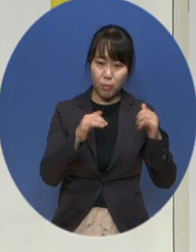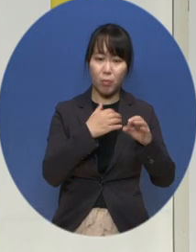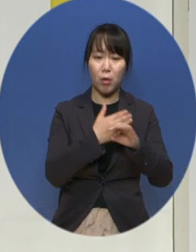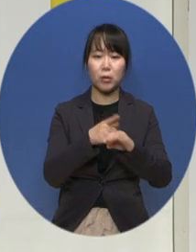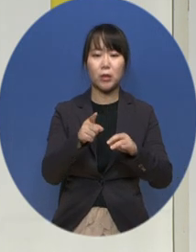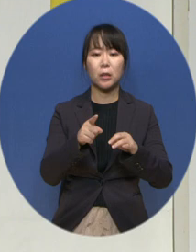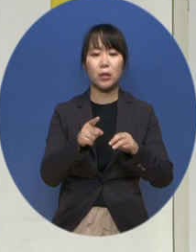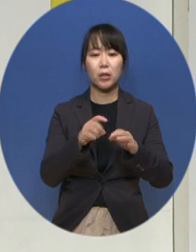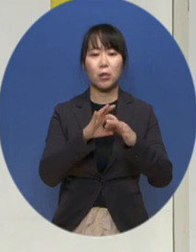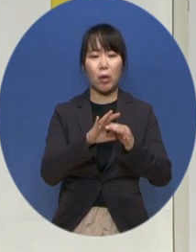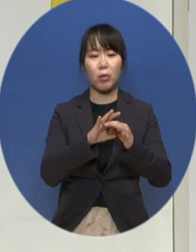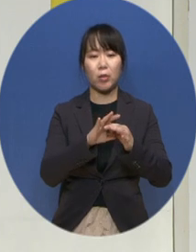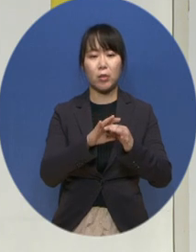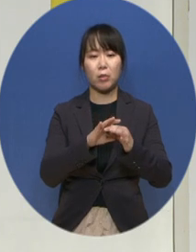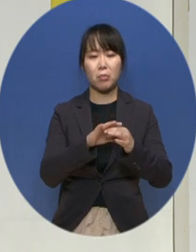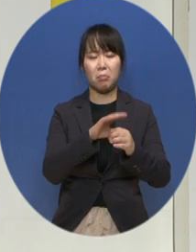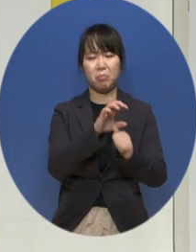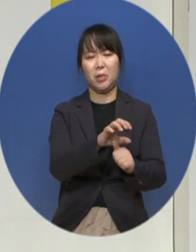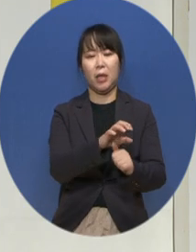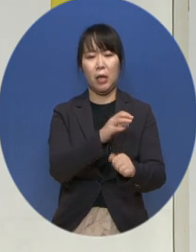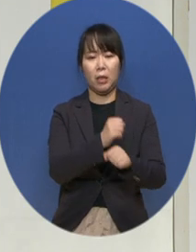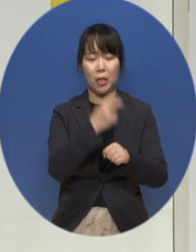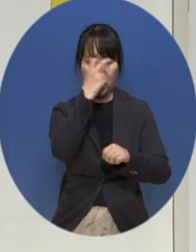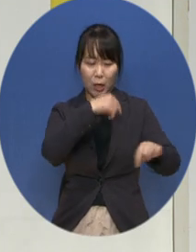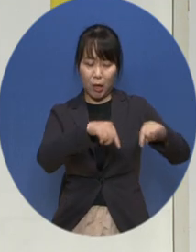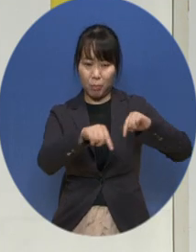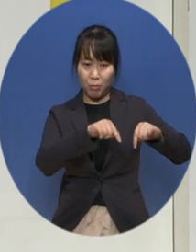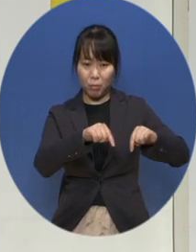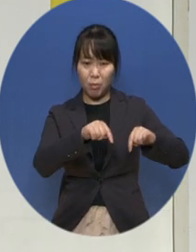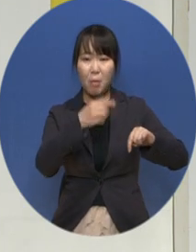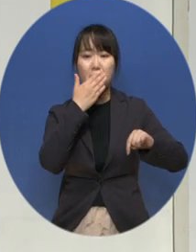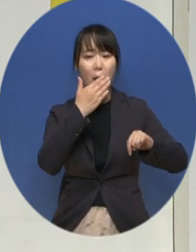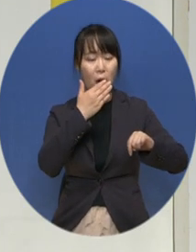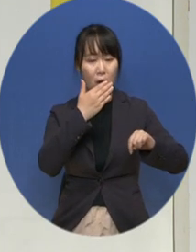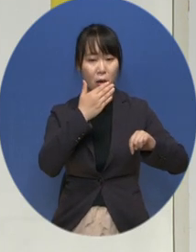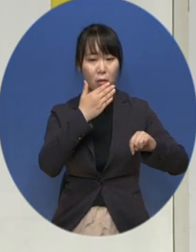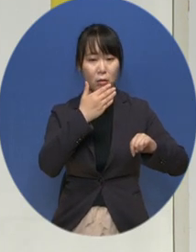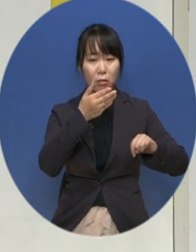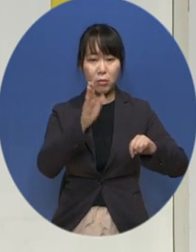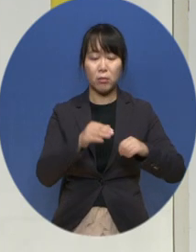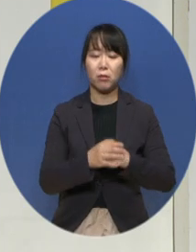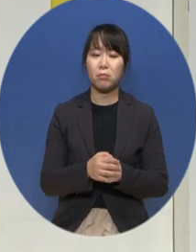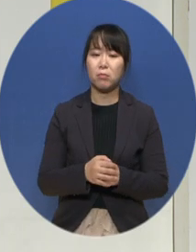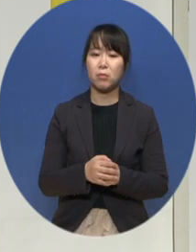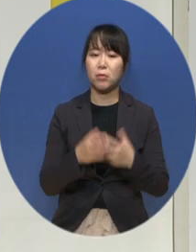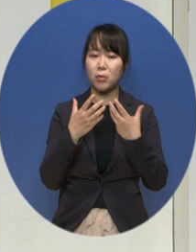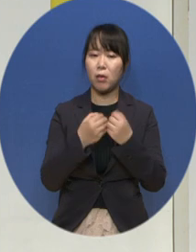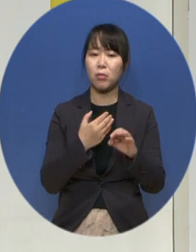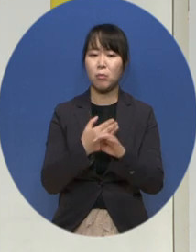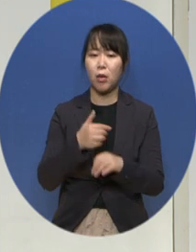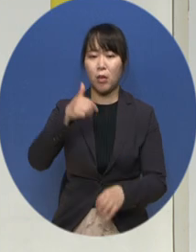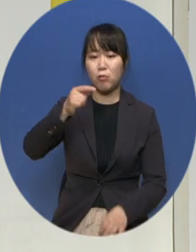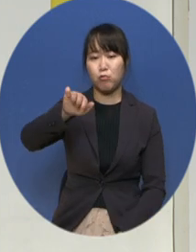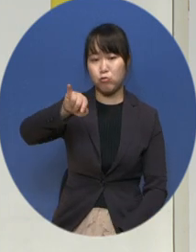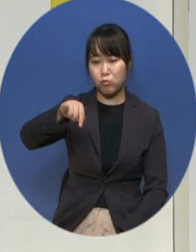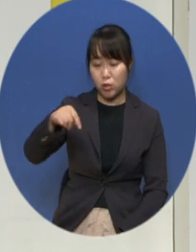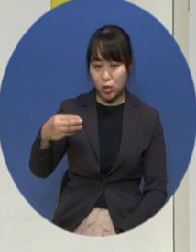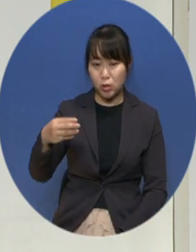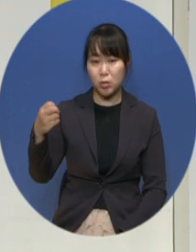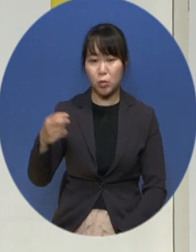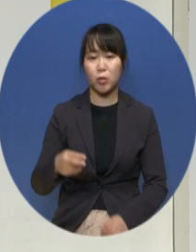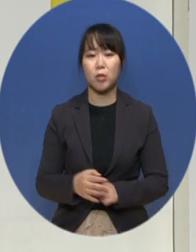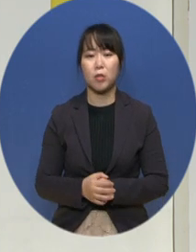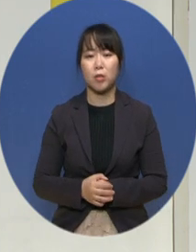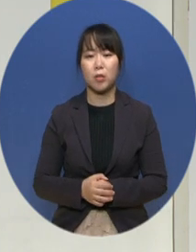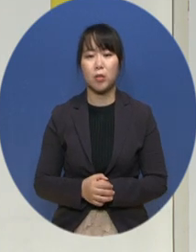사업자 이게 오후에는 좀 제제를 가하거나 감독도 할 수 있는데 예를 들어서 어 구글 이라든가 4